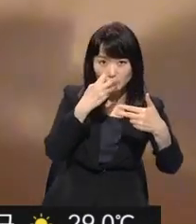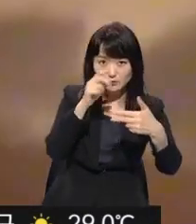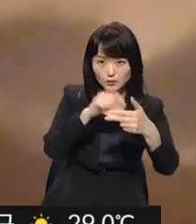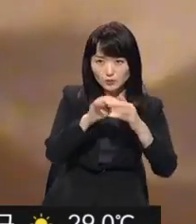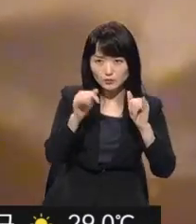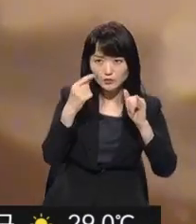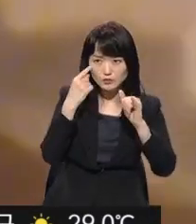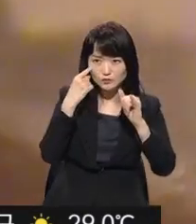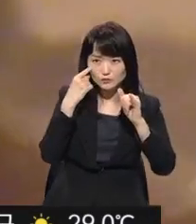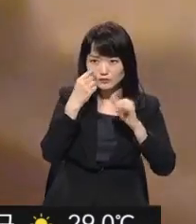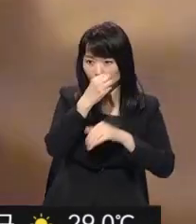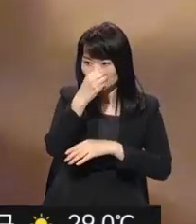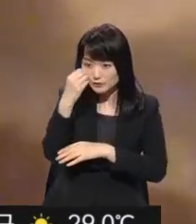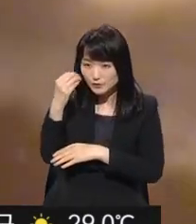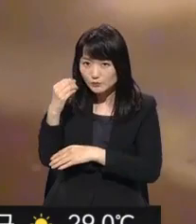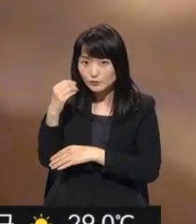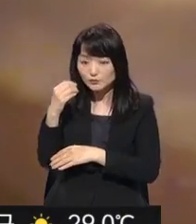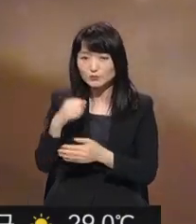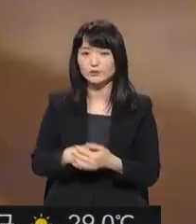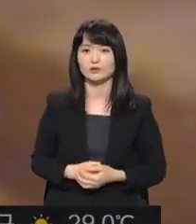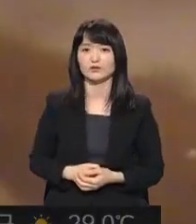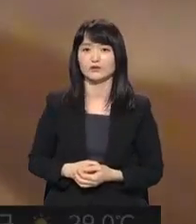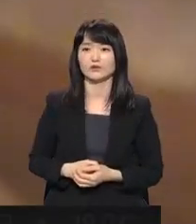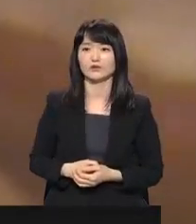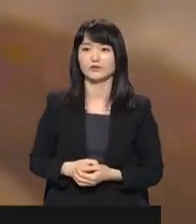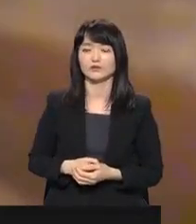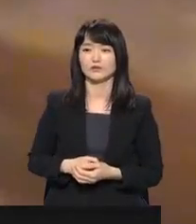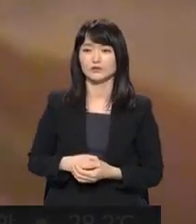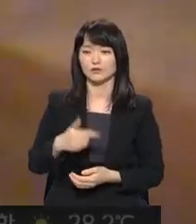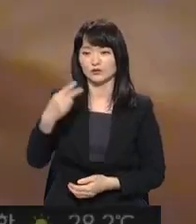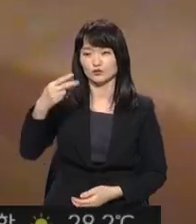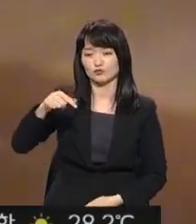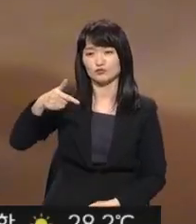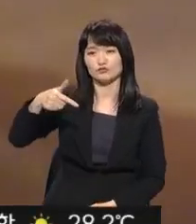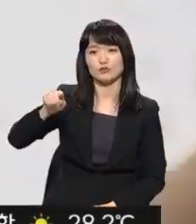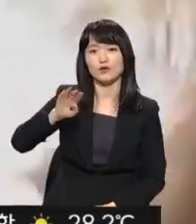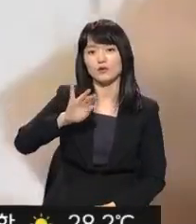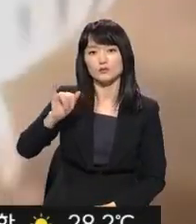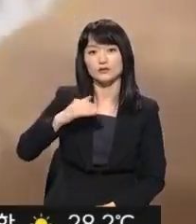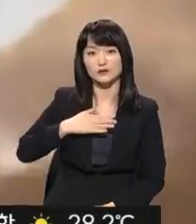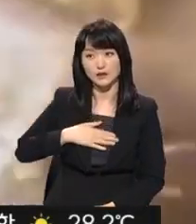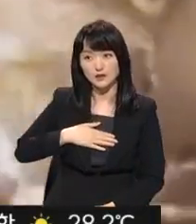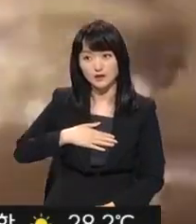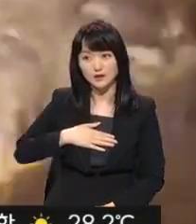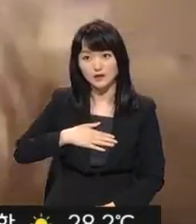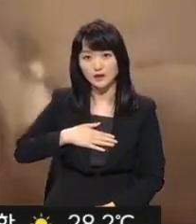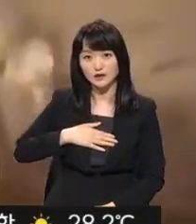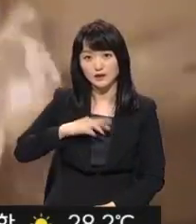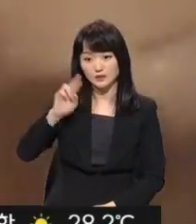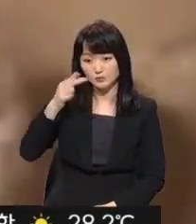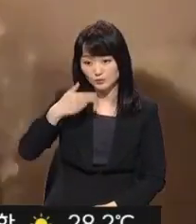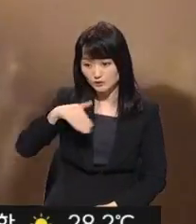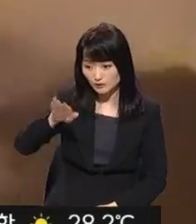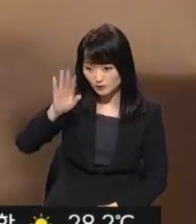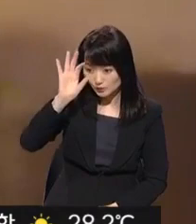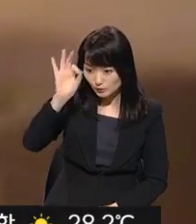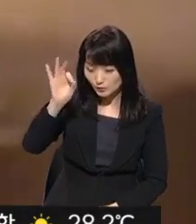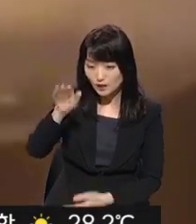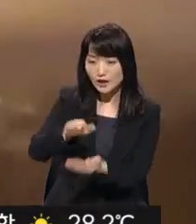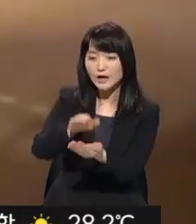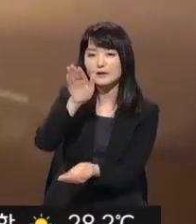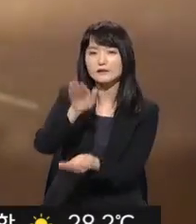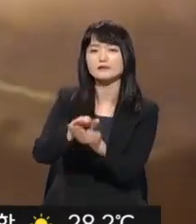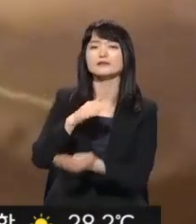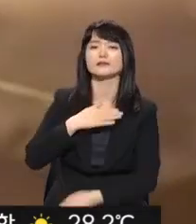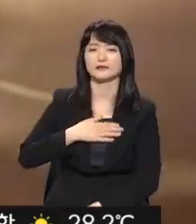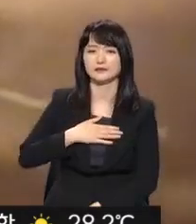빛을 보고는 처음에 두꺼비 줄 알았다고 합니다. 두꺼비? 네, 그래서 딱 돌아서는 순간 아까 저희도 봤던 긴 꼬리를 보고는 악어라는 걸 알아챈